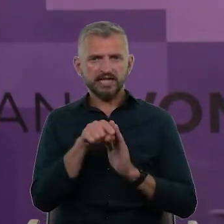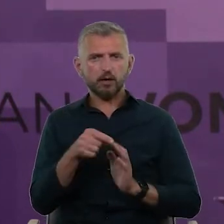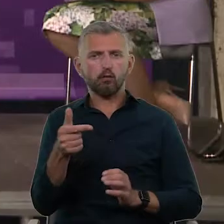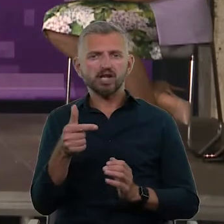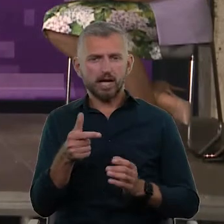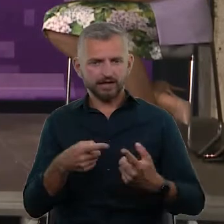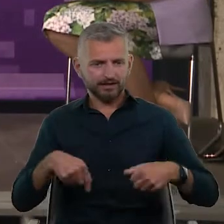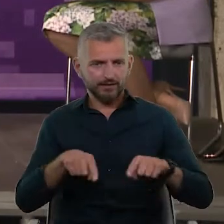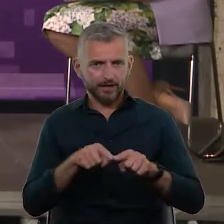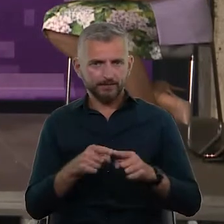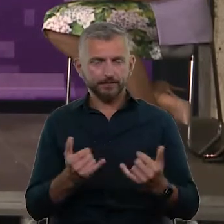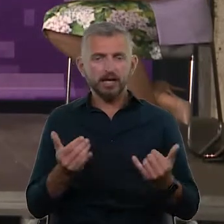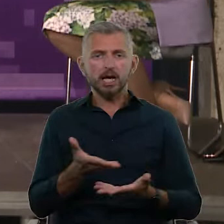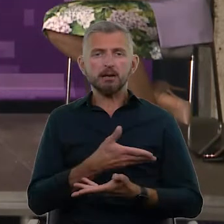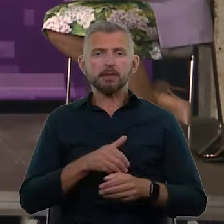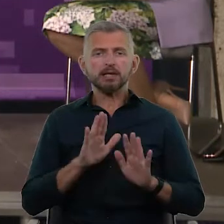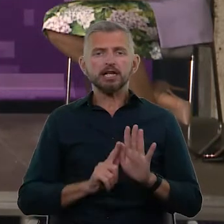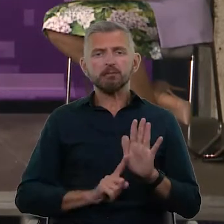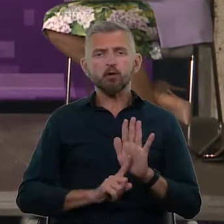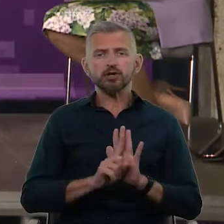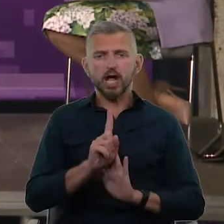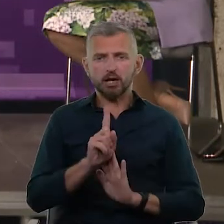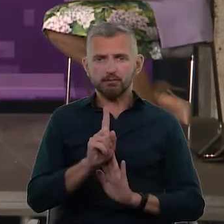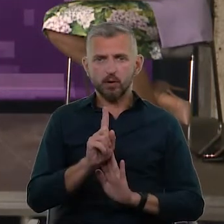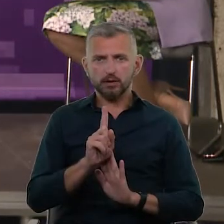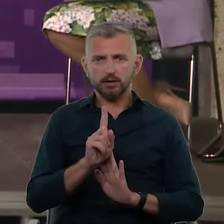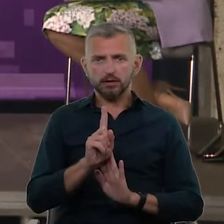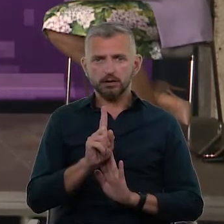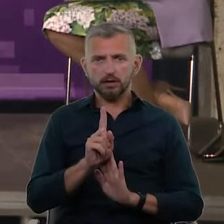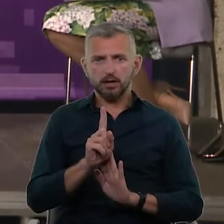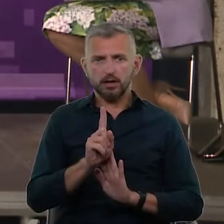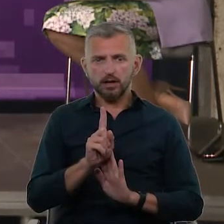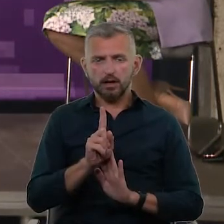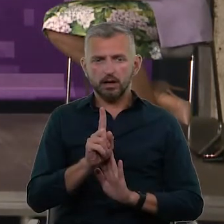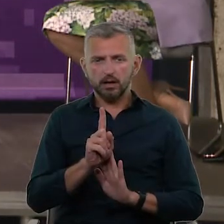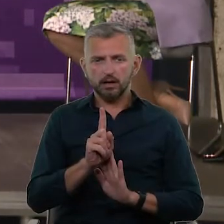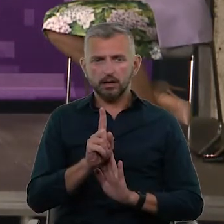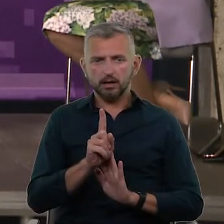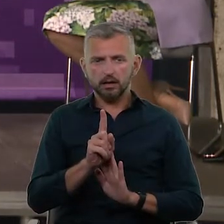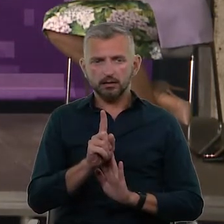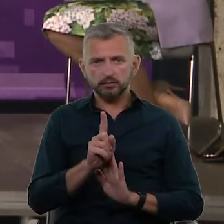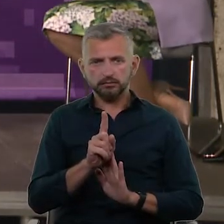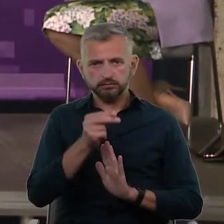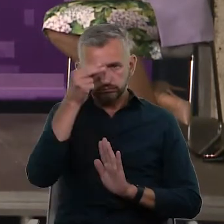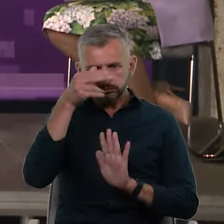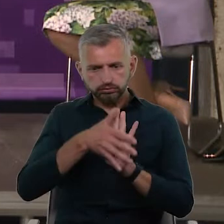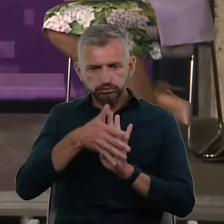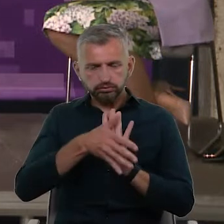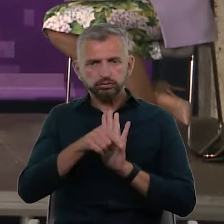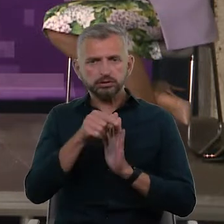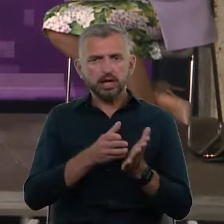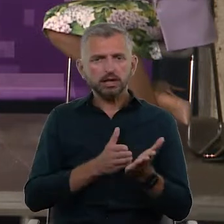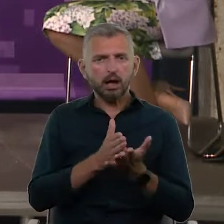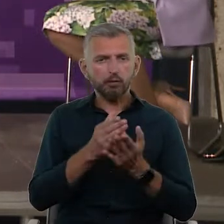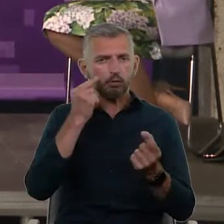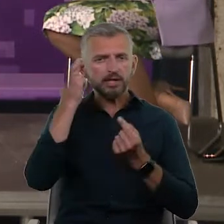сфері. Зараз ми тільки починаємо черпати цей напрямок